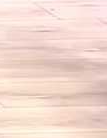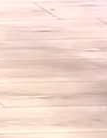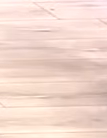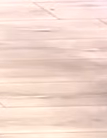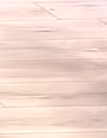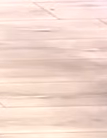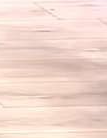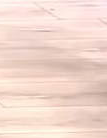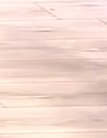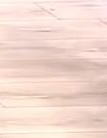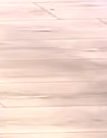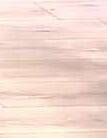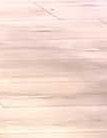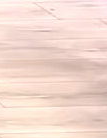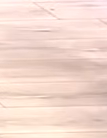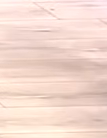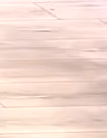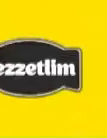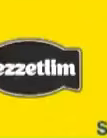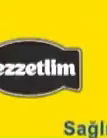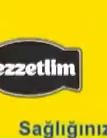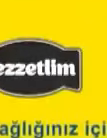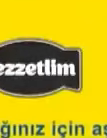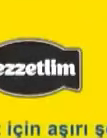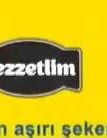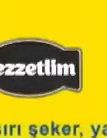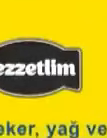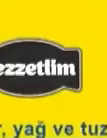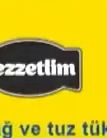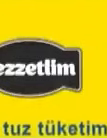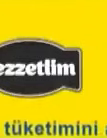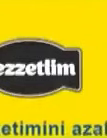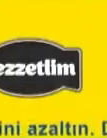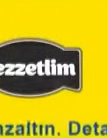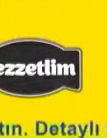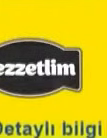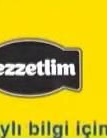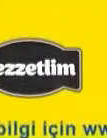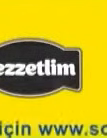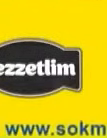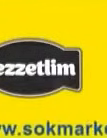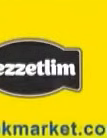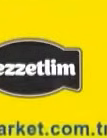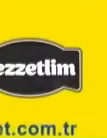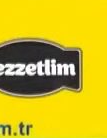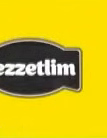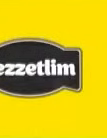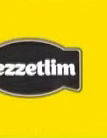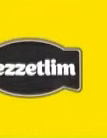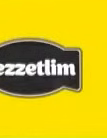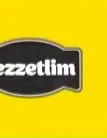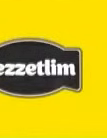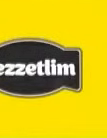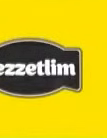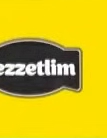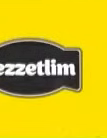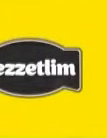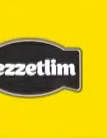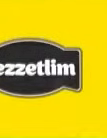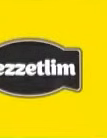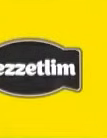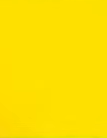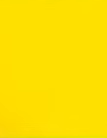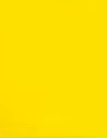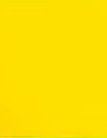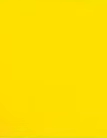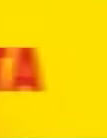dünyanın hiçbir yerinde Türkiye kadar şey göremezsiniz yani. Çok evet. Her zaman bize sempatik gelmiştir. Hani bazı yerlerde böyle ırkçı yaklaşımlar oluyordu.